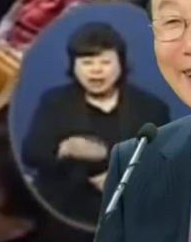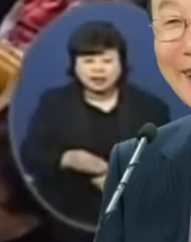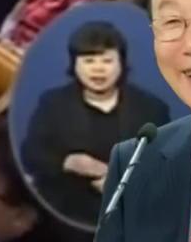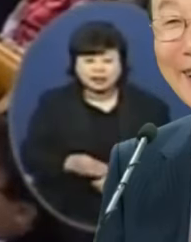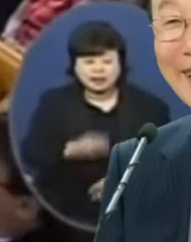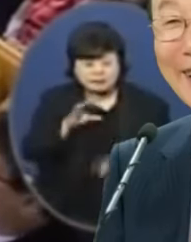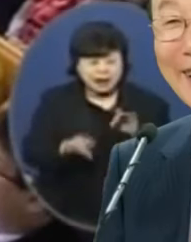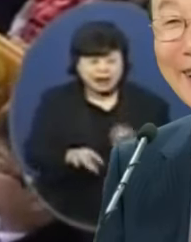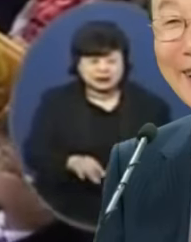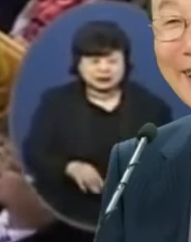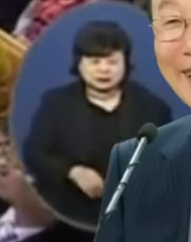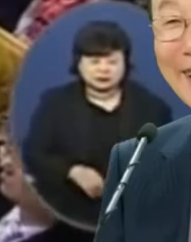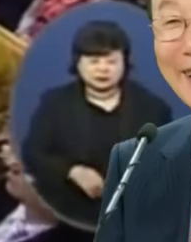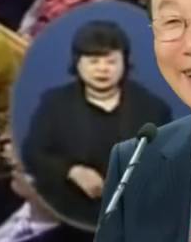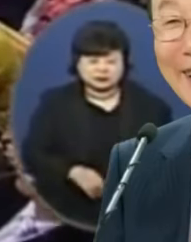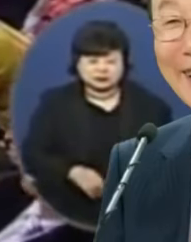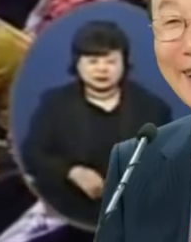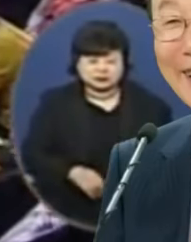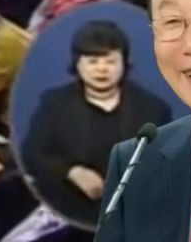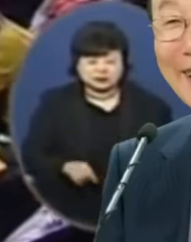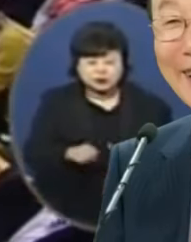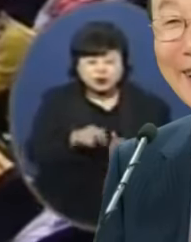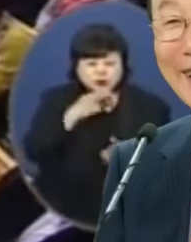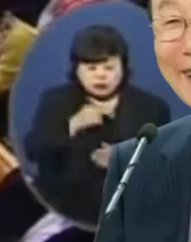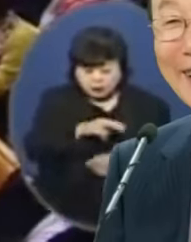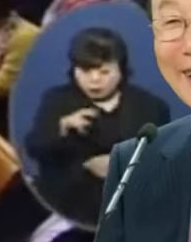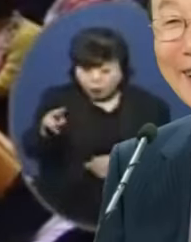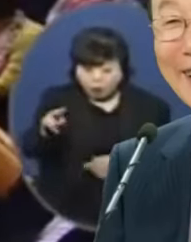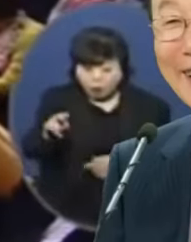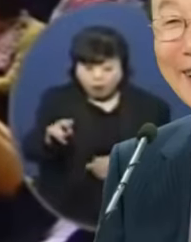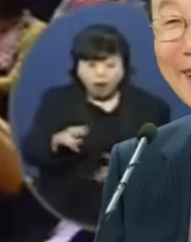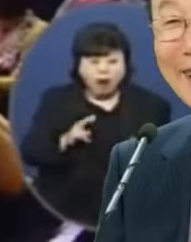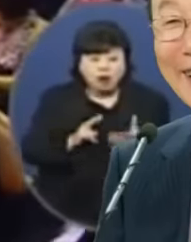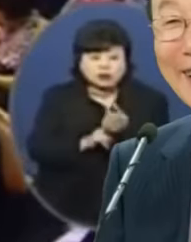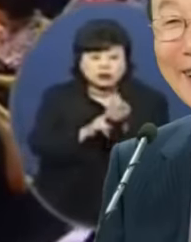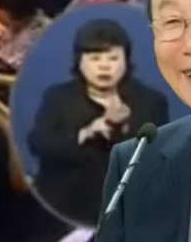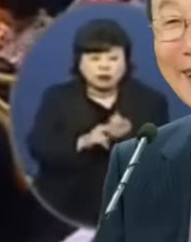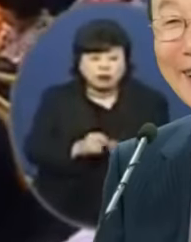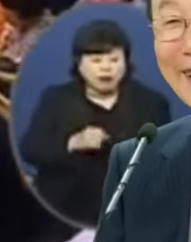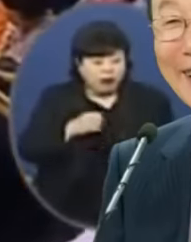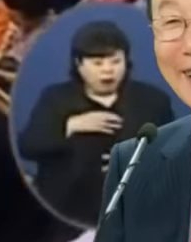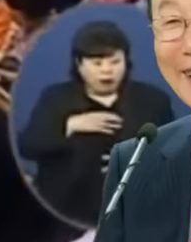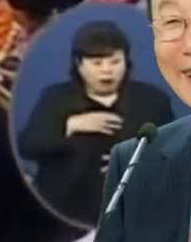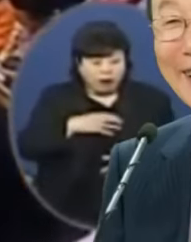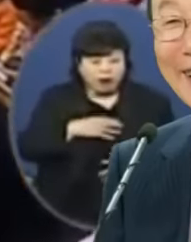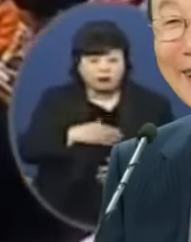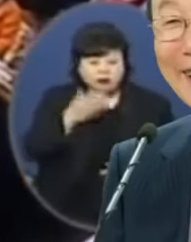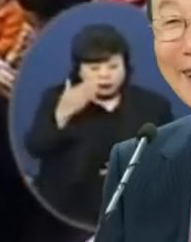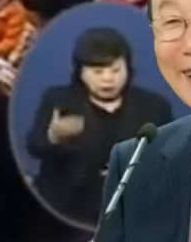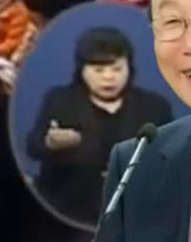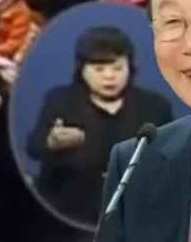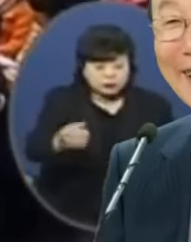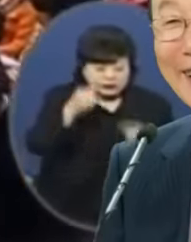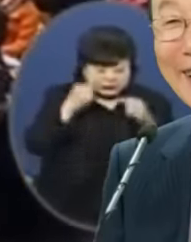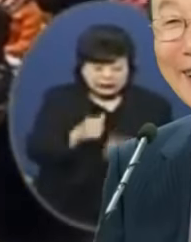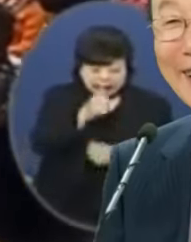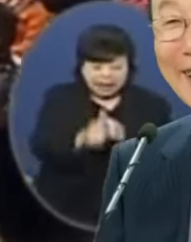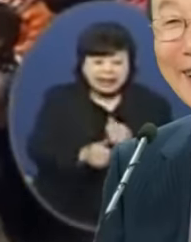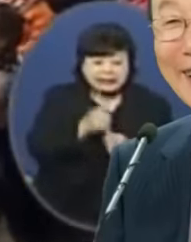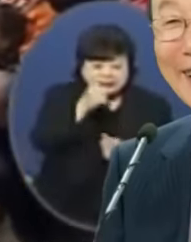말라지면 안 믿는 사람들이 보고 세상에 저런 일이 있을 수가 있냐고 감탄하게 만들고 여러분이 살아계신